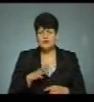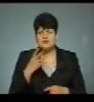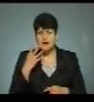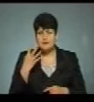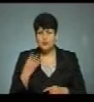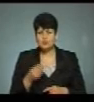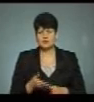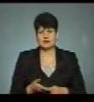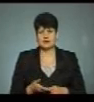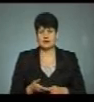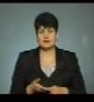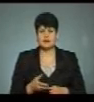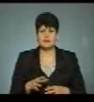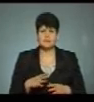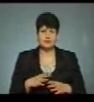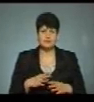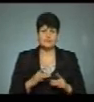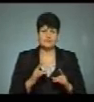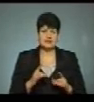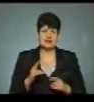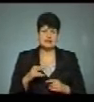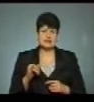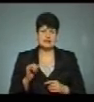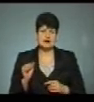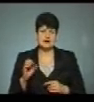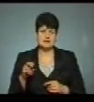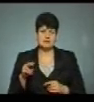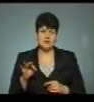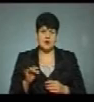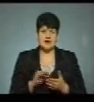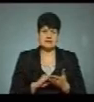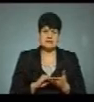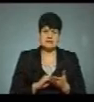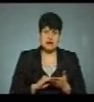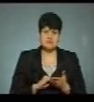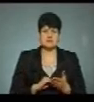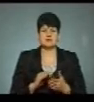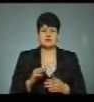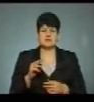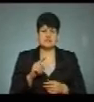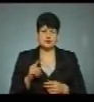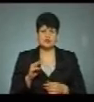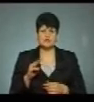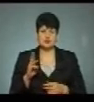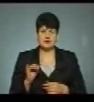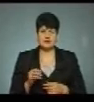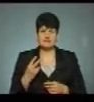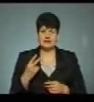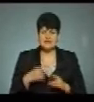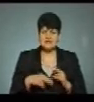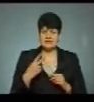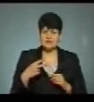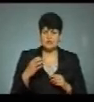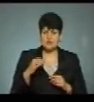і побутував тільки у діаспорі. А завдяки записам Зіновія Штокалка, які в кінці 20 століття